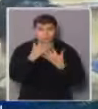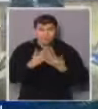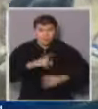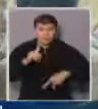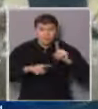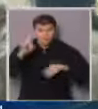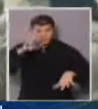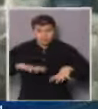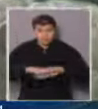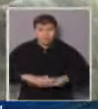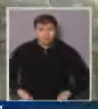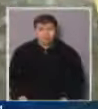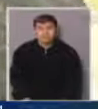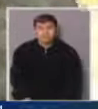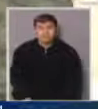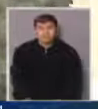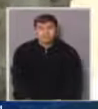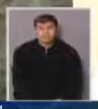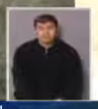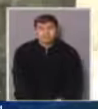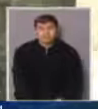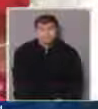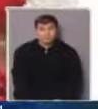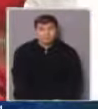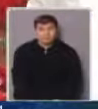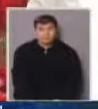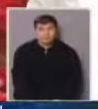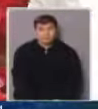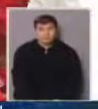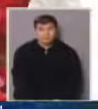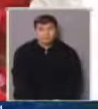к родной земле. Дамир Жарылхасын, Айбек Галымов, Жанар Сагынышкызы, телеканал Атырау.